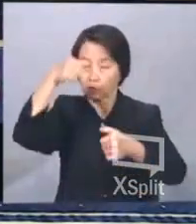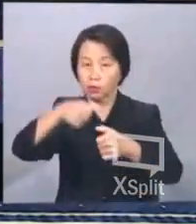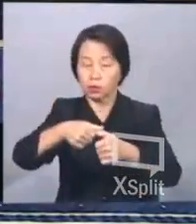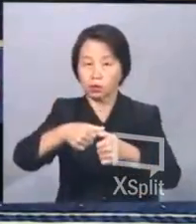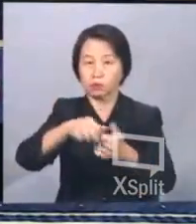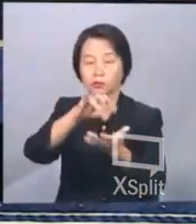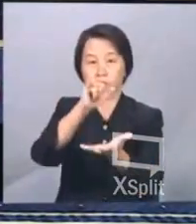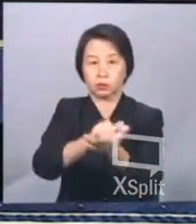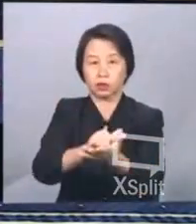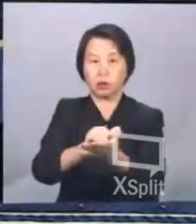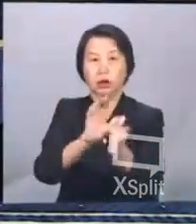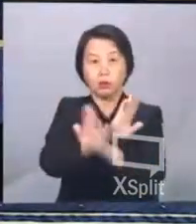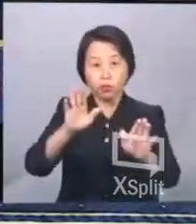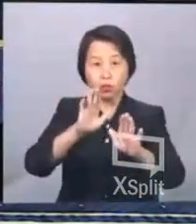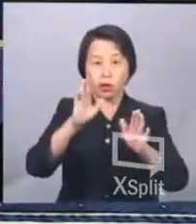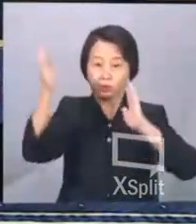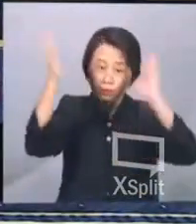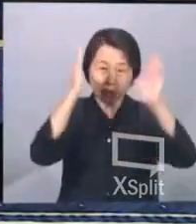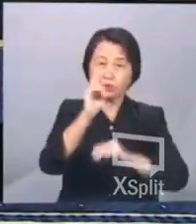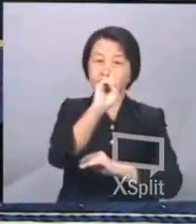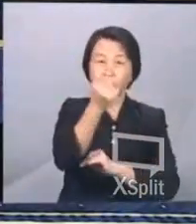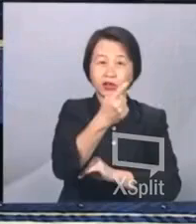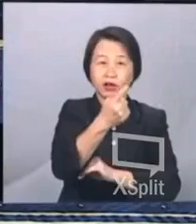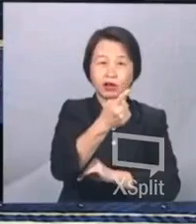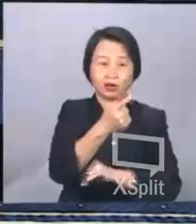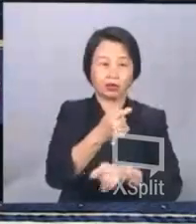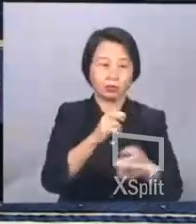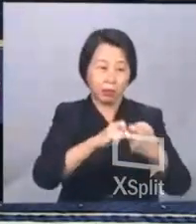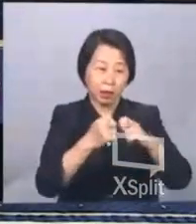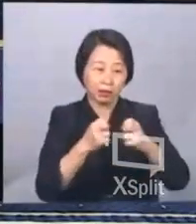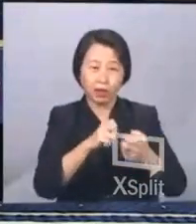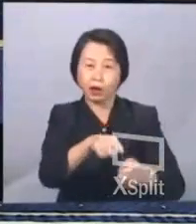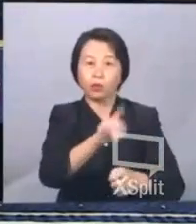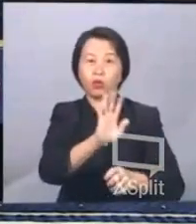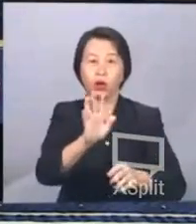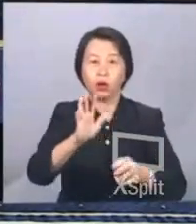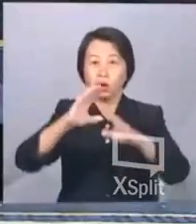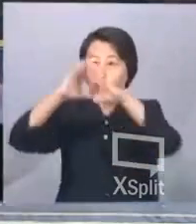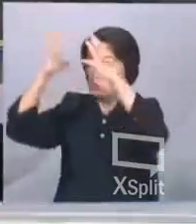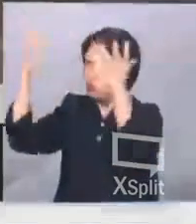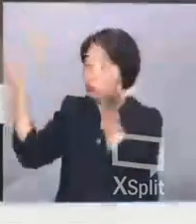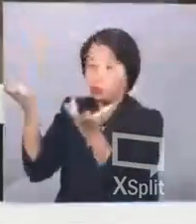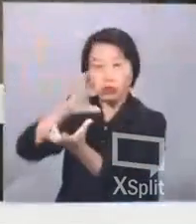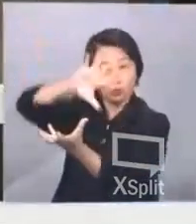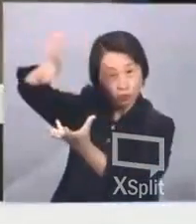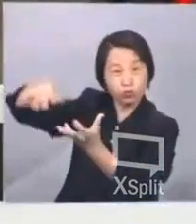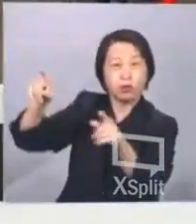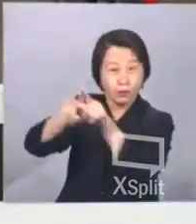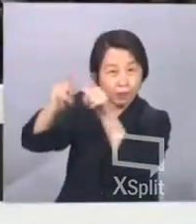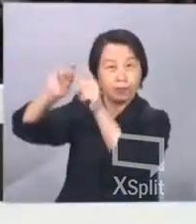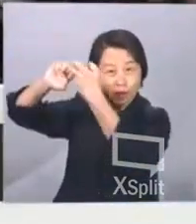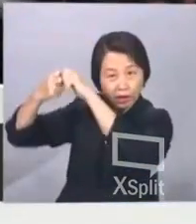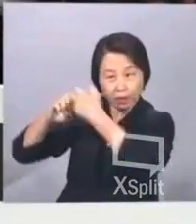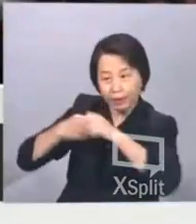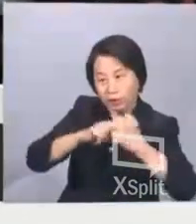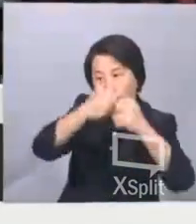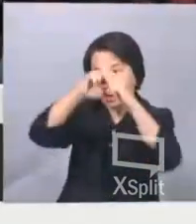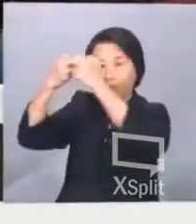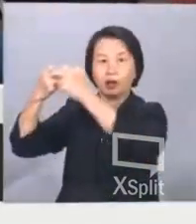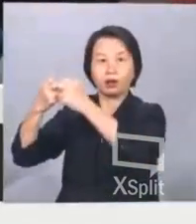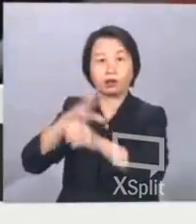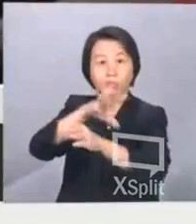bahwa bukan negara kita saja yang terkesan dengan wa banyak seluruh dunia terkesan termasuklah